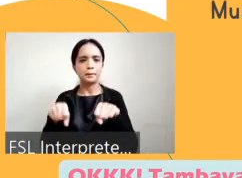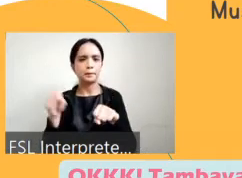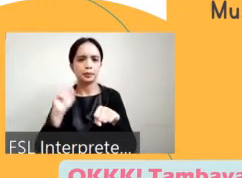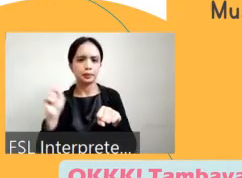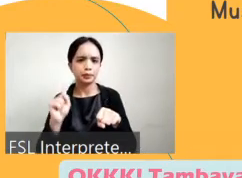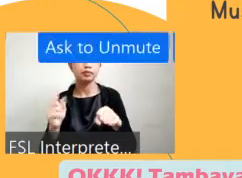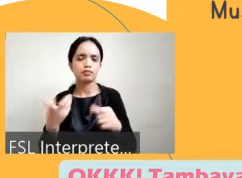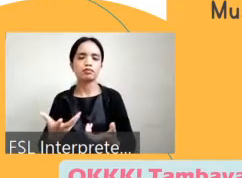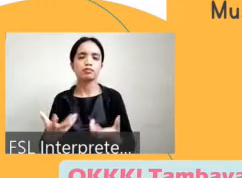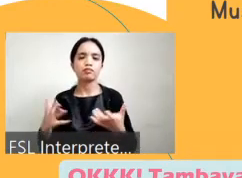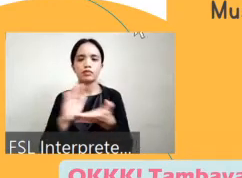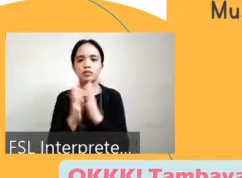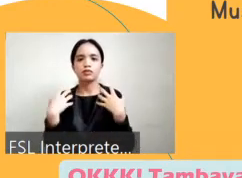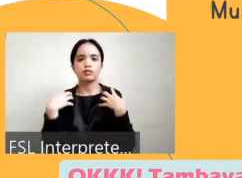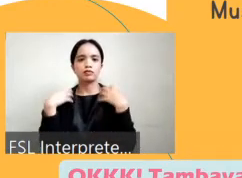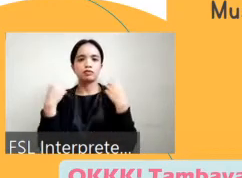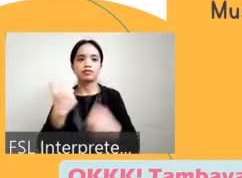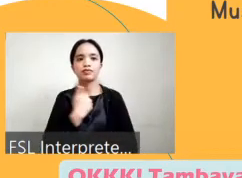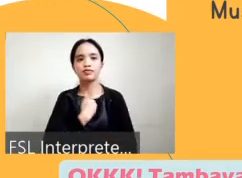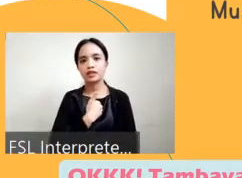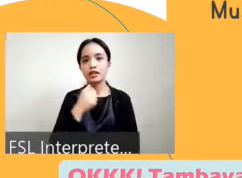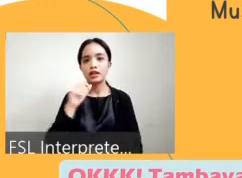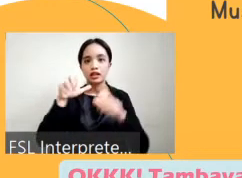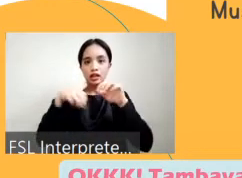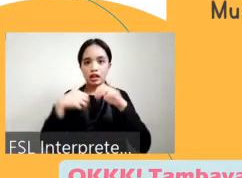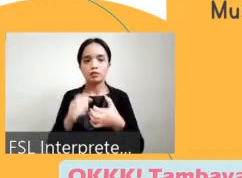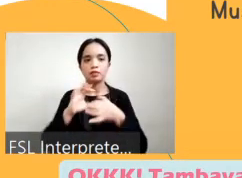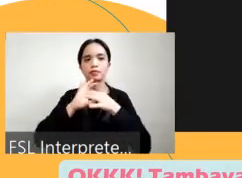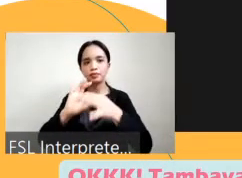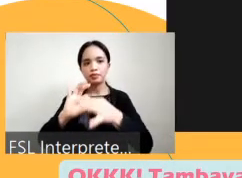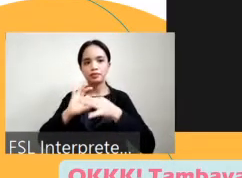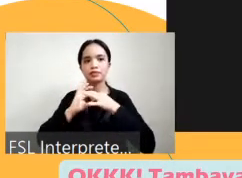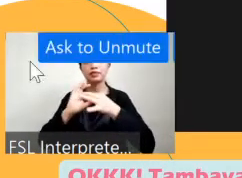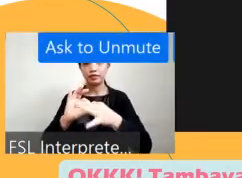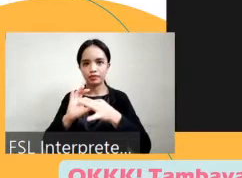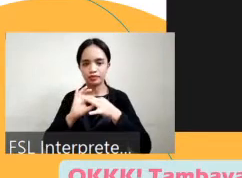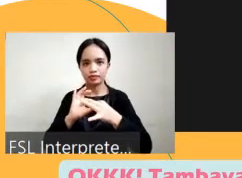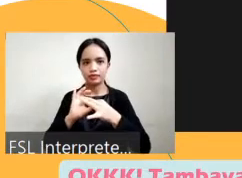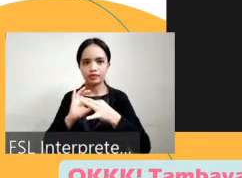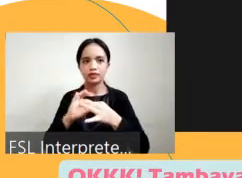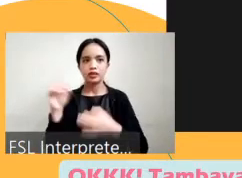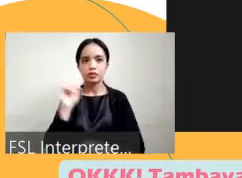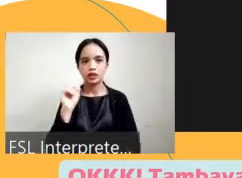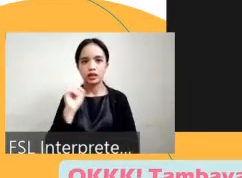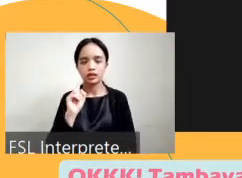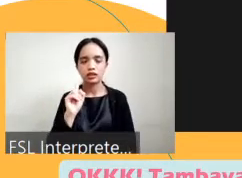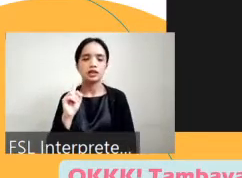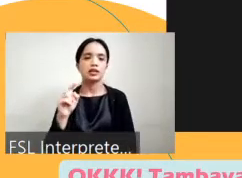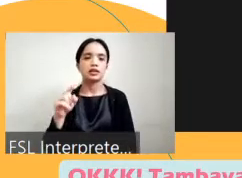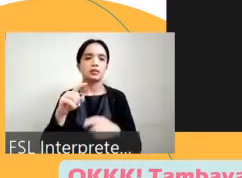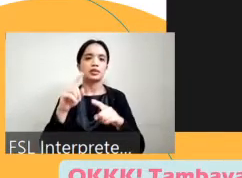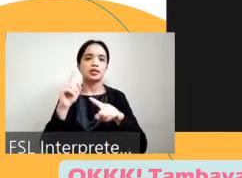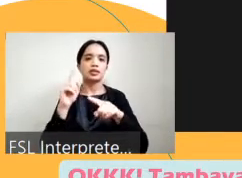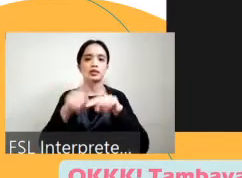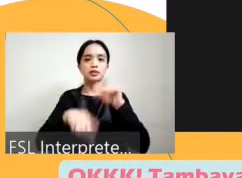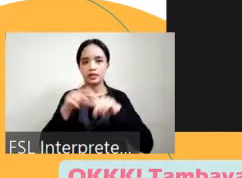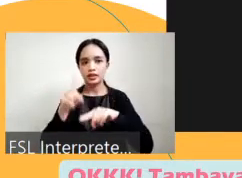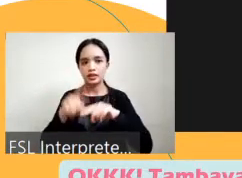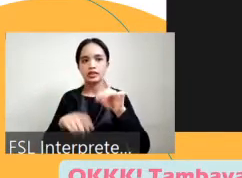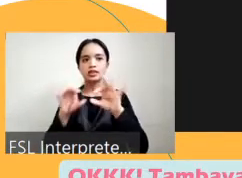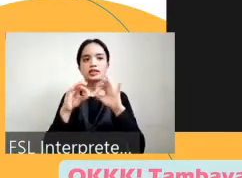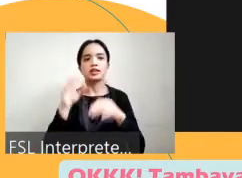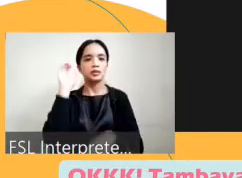sarili. Ito rin ay paraan para makipagkapwa tayo ng mas maayos sa ating mga kaibigan, mga magulang, kapatid,